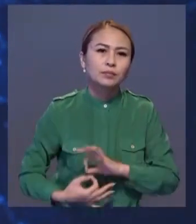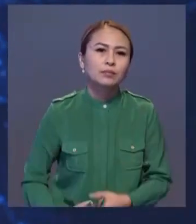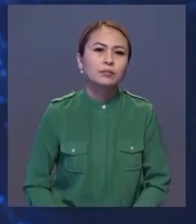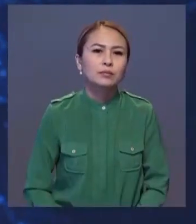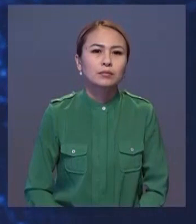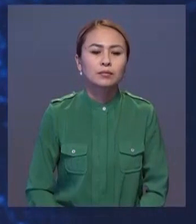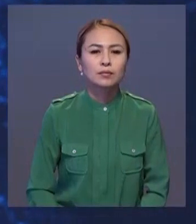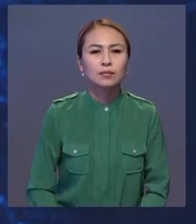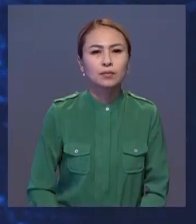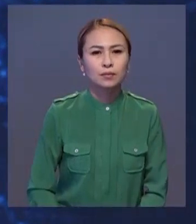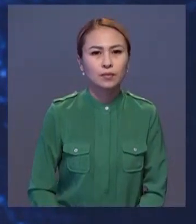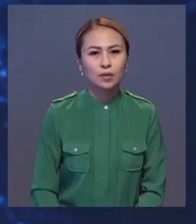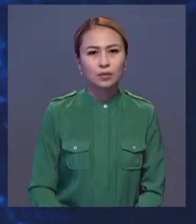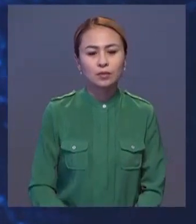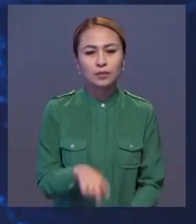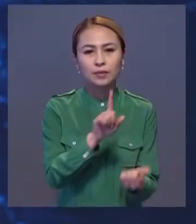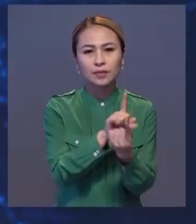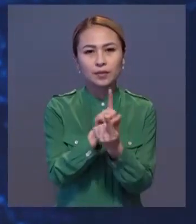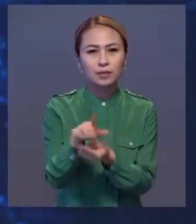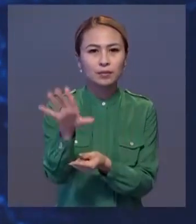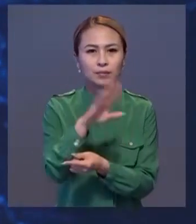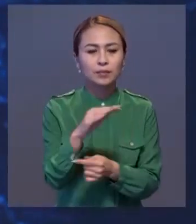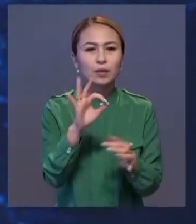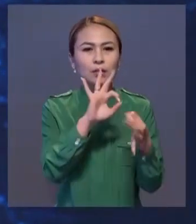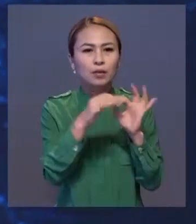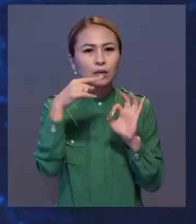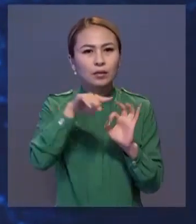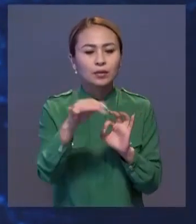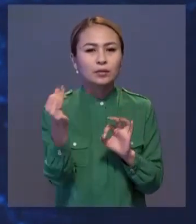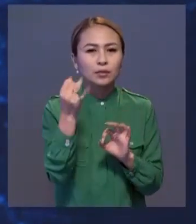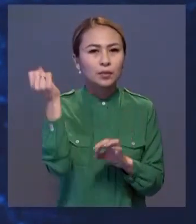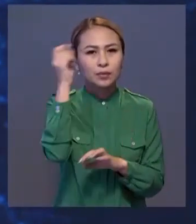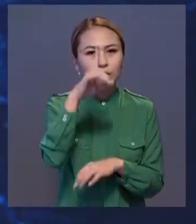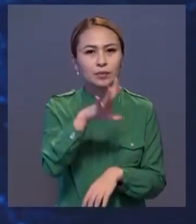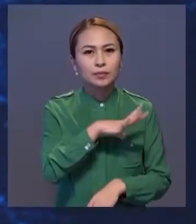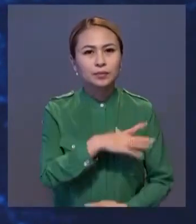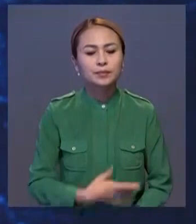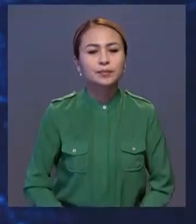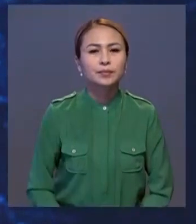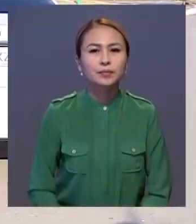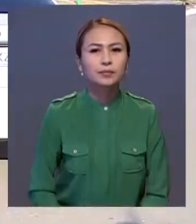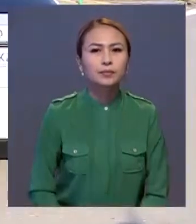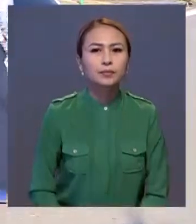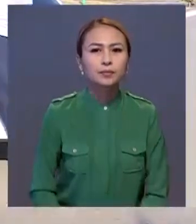Әріптесім Дариға Ташенова еріктілермен кездесіп, марафонның барысы жайында біліп қайтты.